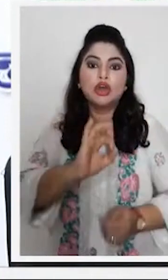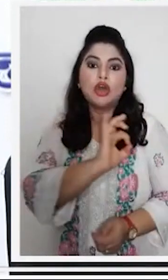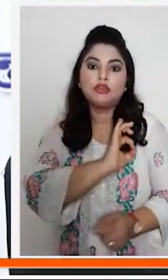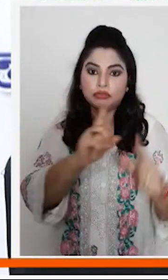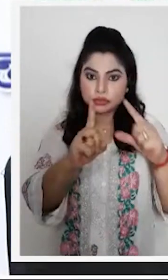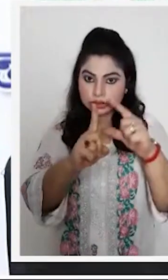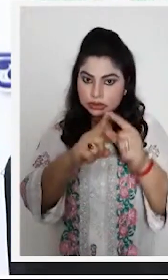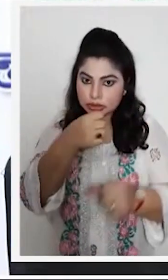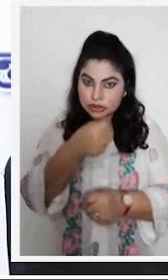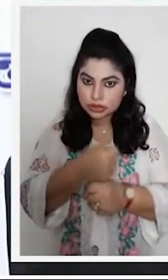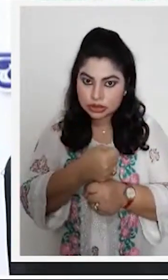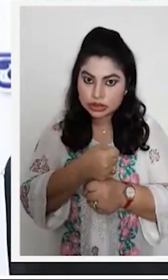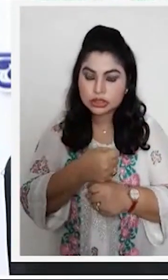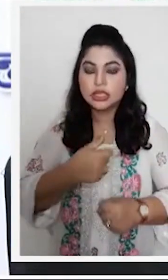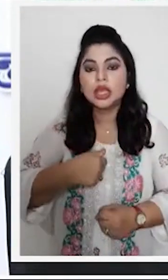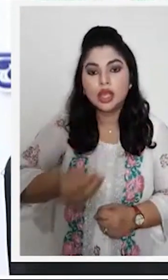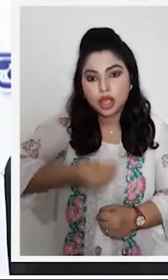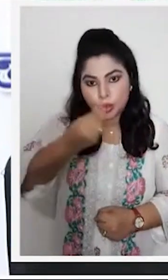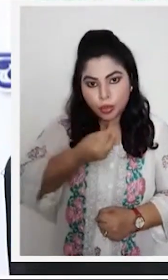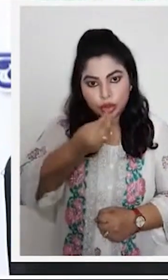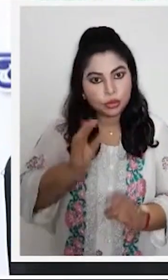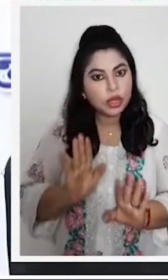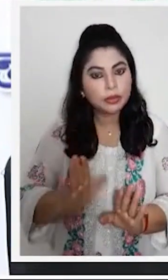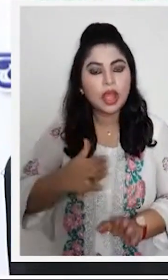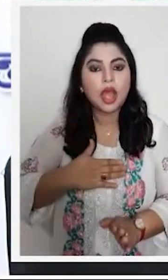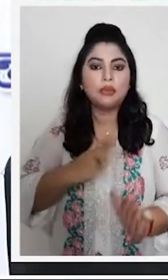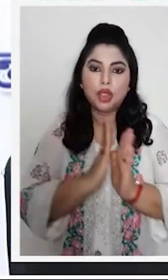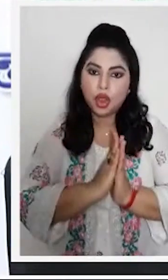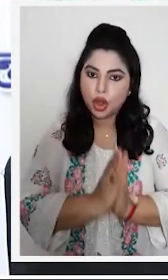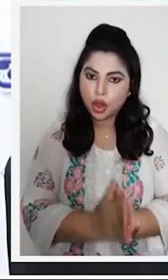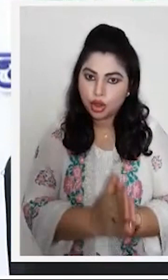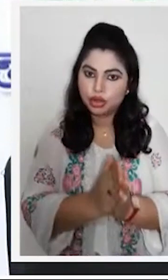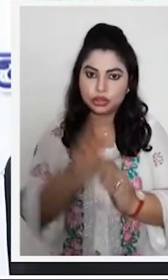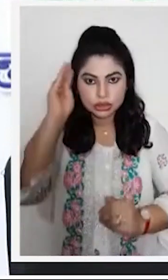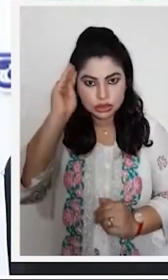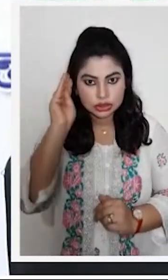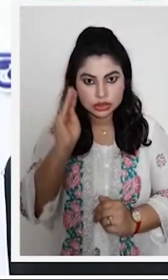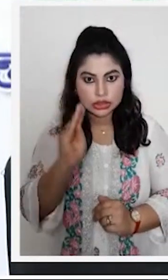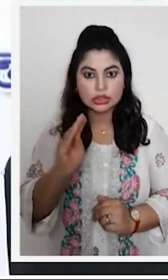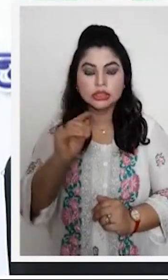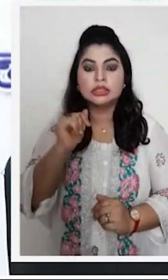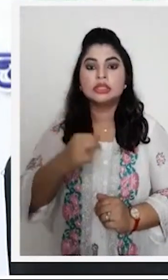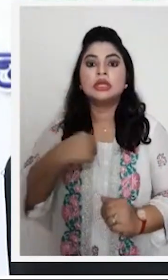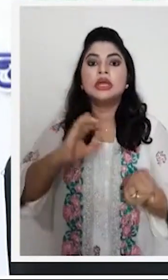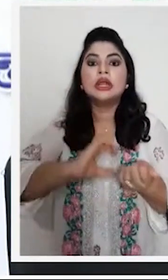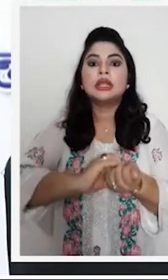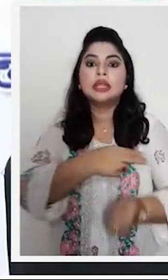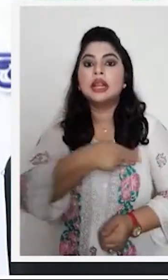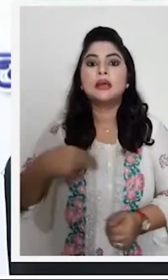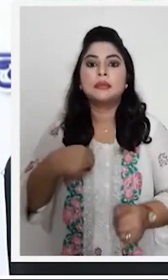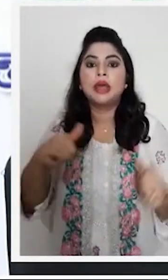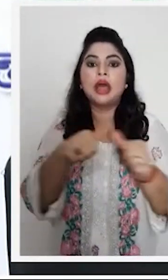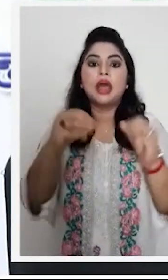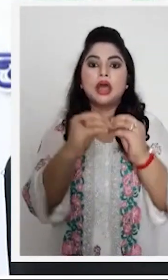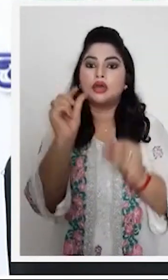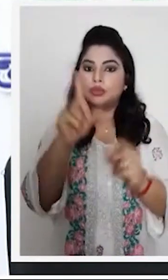তথ্য পরিবেশনের আগে স্বাস্থ্য অধিদপ্তরের মহাপরিচালক আপনাদের সামনে কিছু বক্তব্য রাখবেন। আমি অনুরোধ